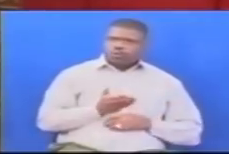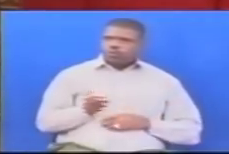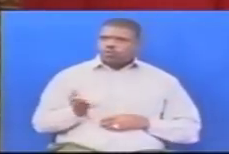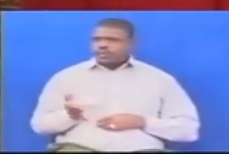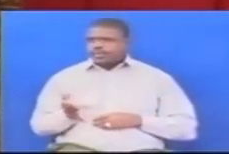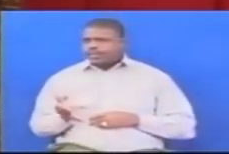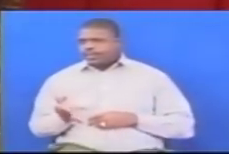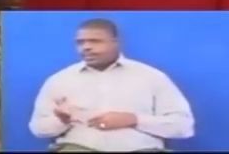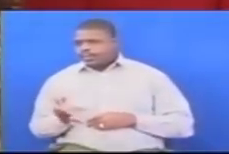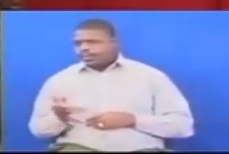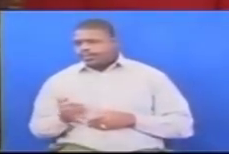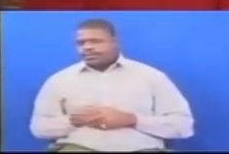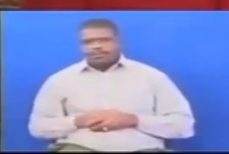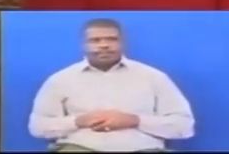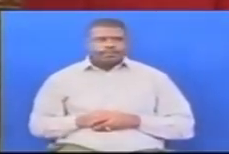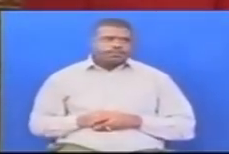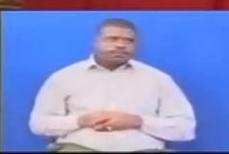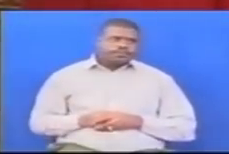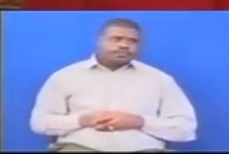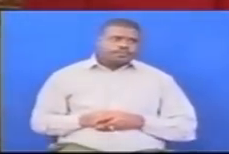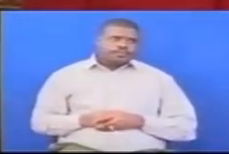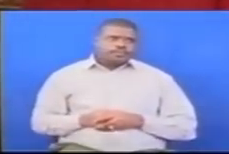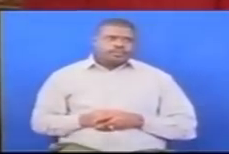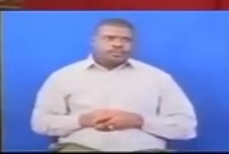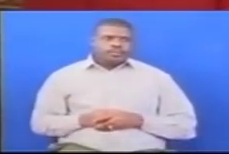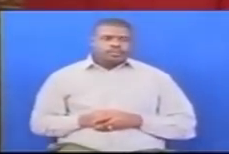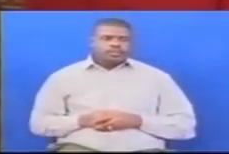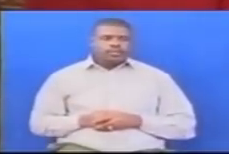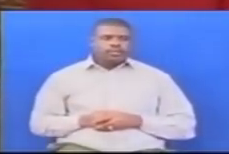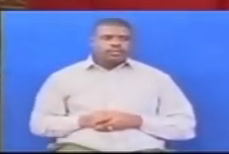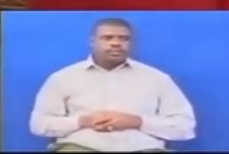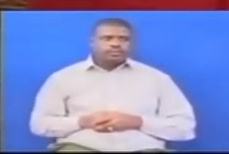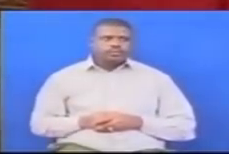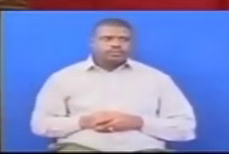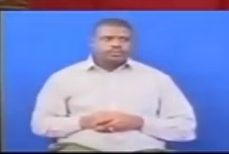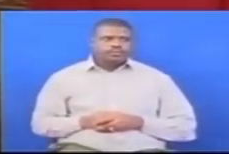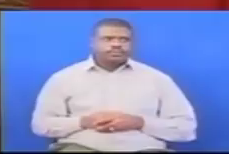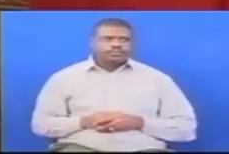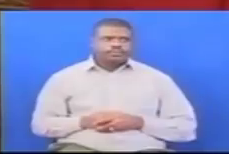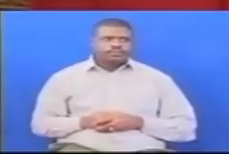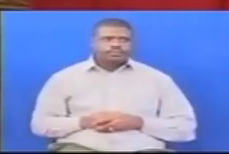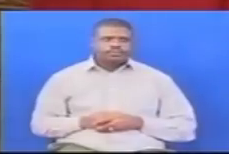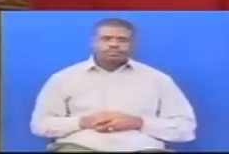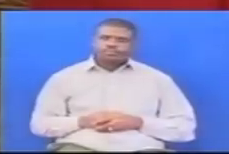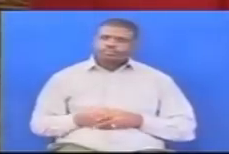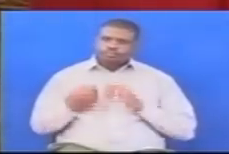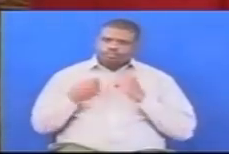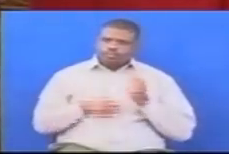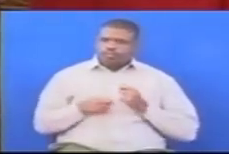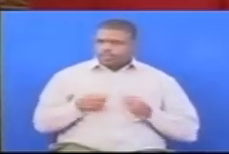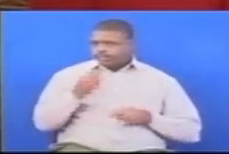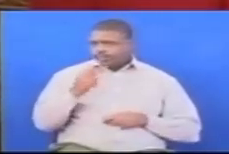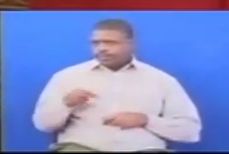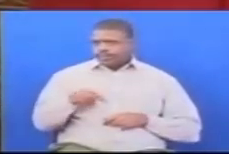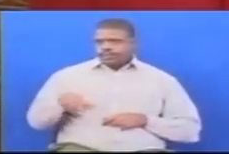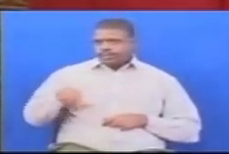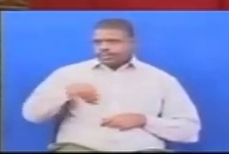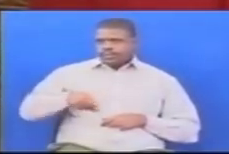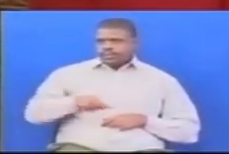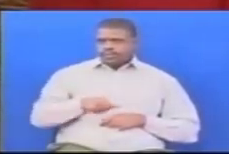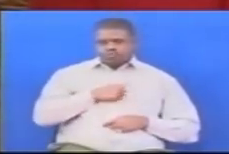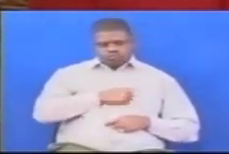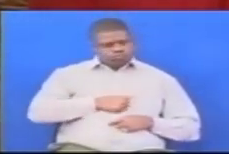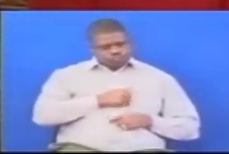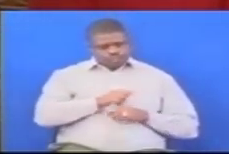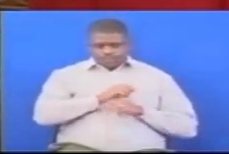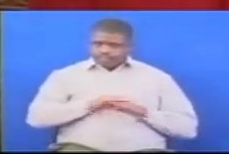maji. Kwa hivyo tunaomba mheshimiwa waziri iangalie Kilombero kwa hali ya huruma kabisa.